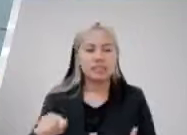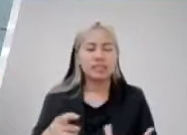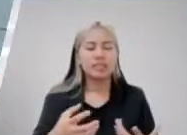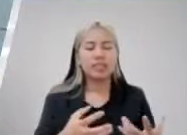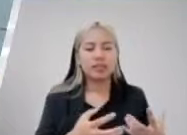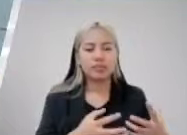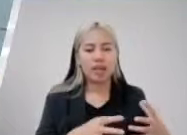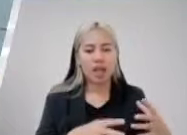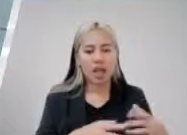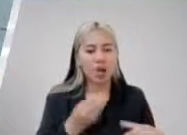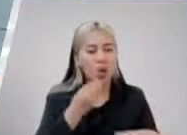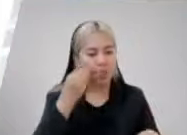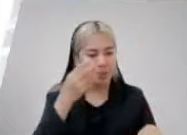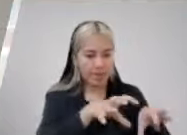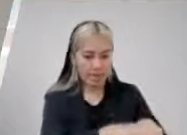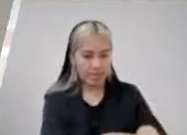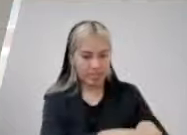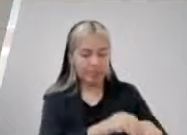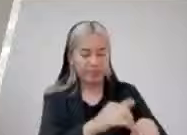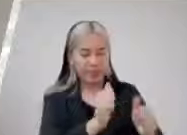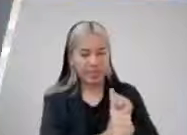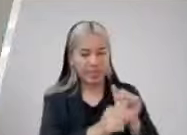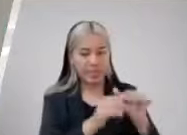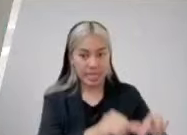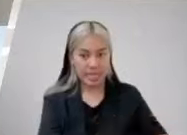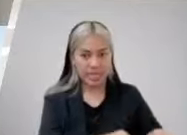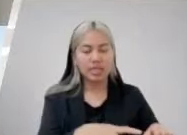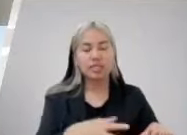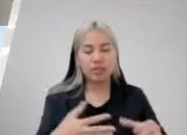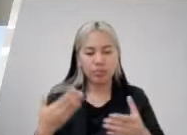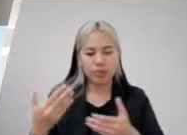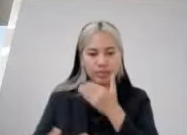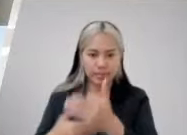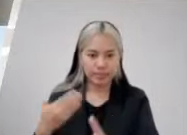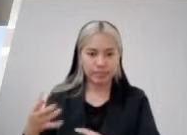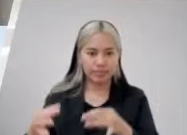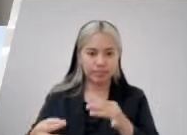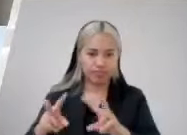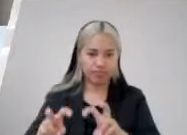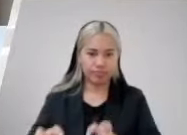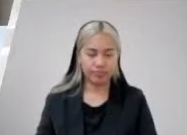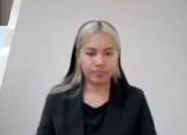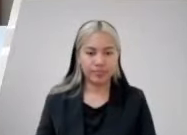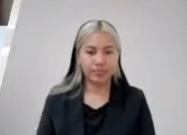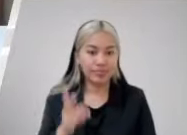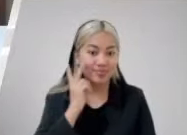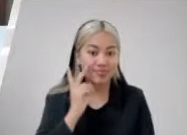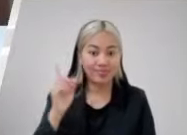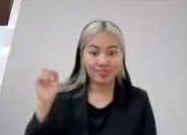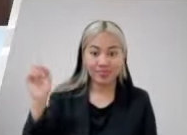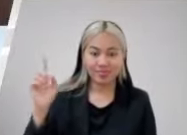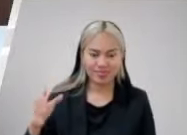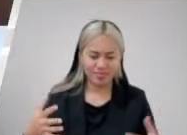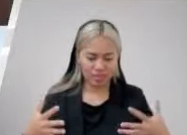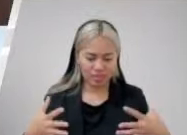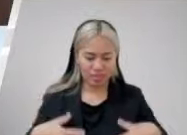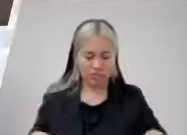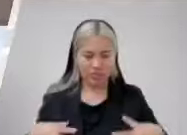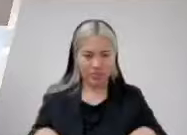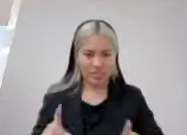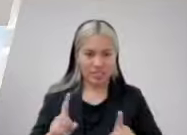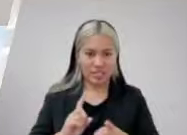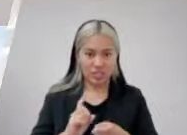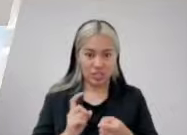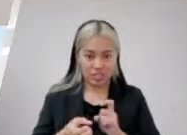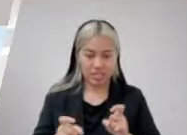extradition case. Sa larawan, inilabas ng kanyang kapo, kita na hindi na naka-detention uniform si Teves kasama ang kanyang mga abogado sa Timor-Leste.